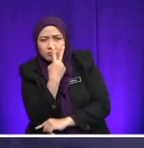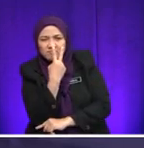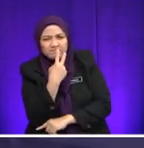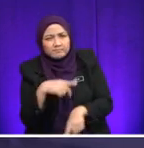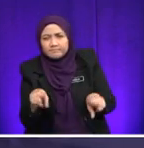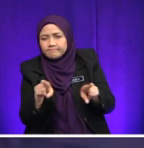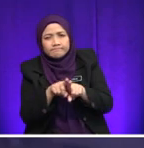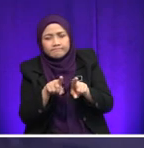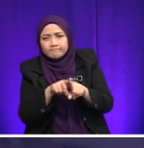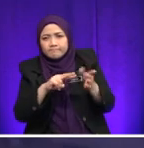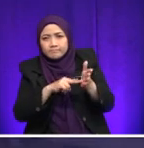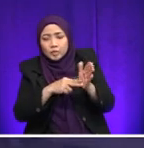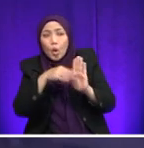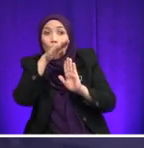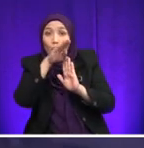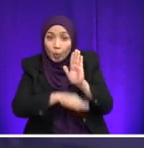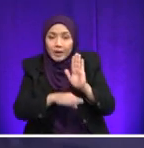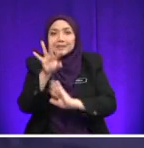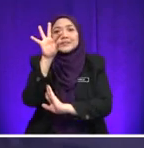90 derajat